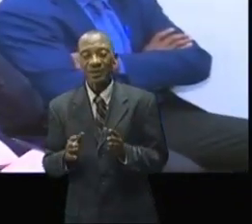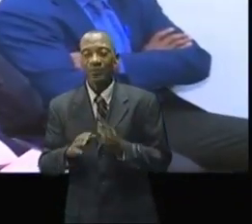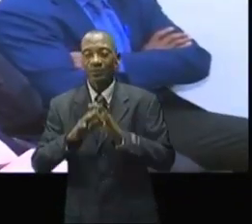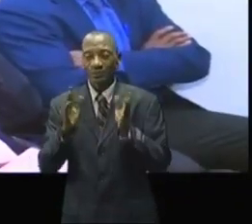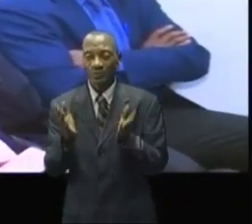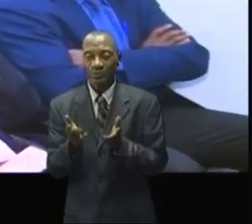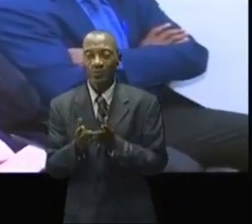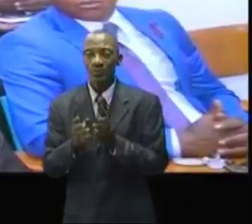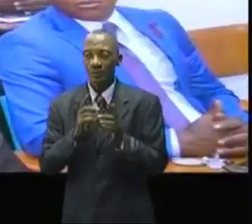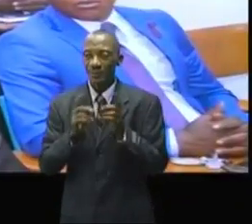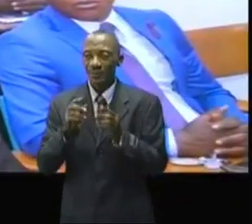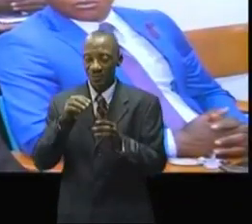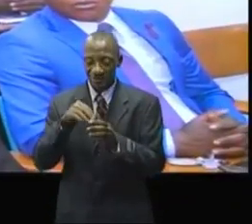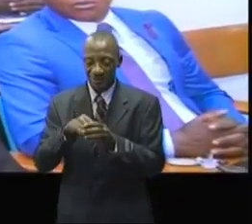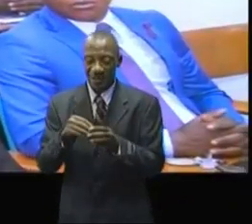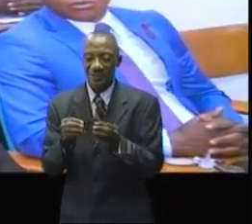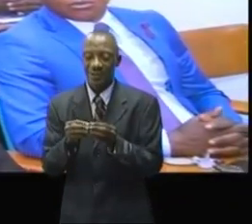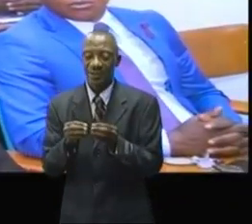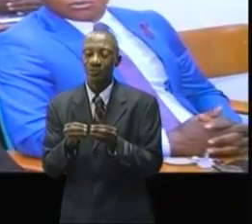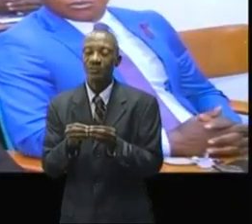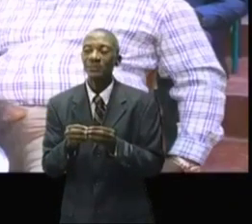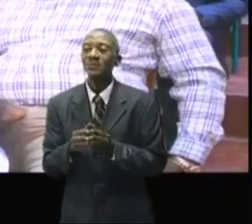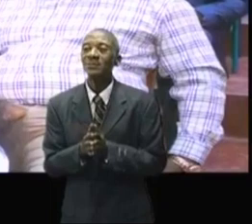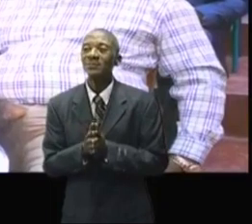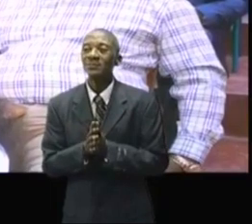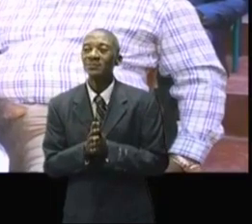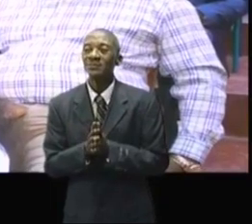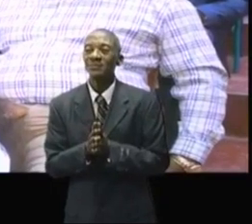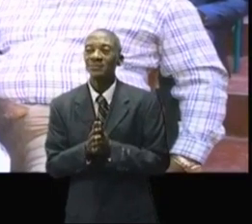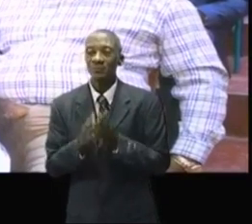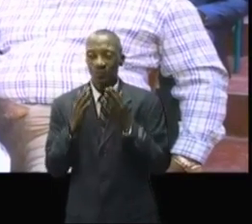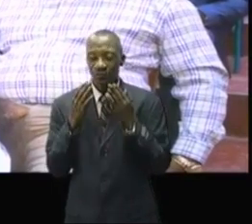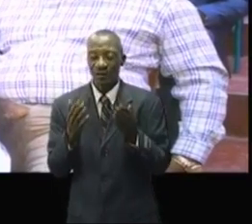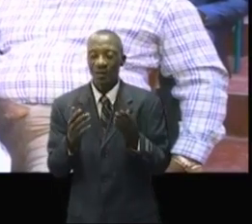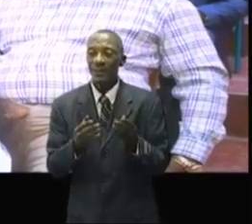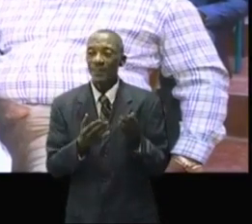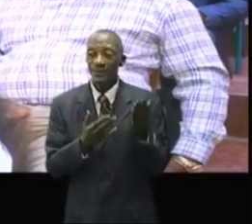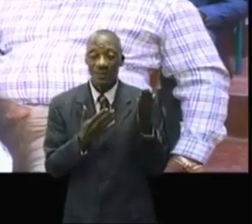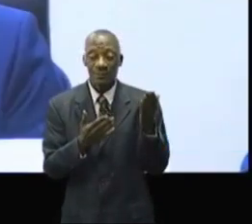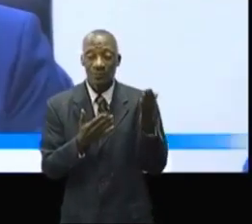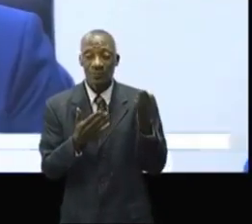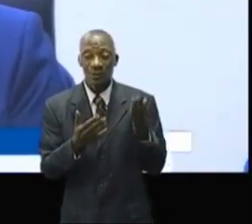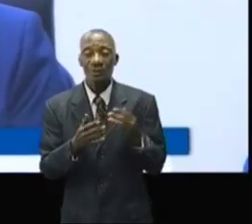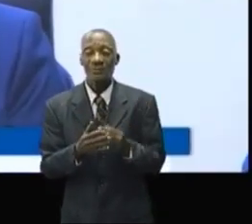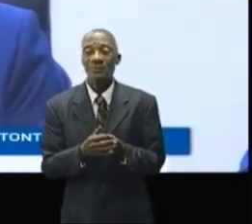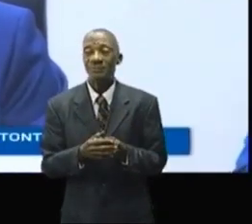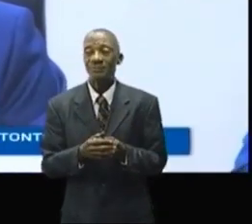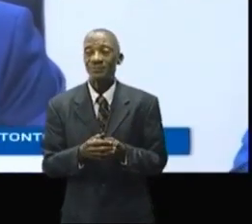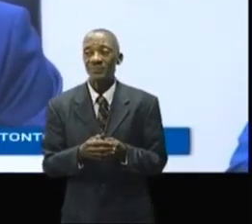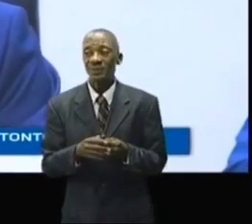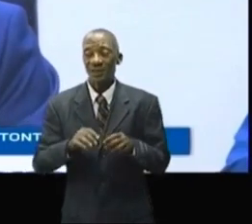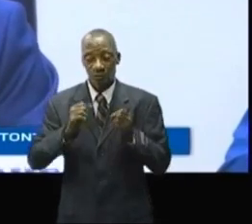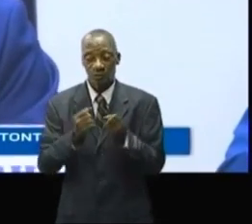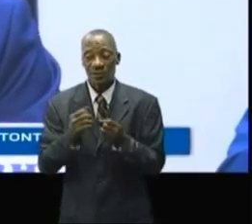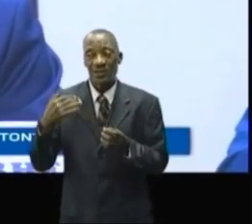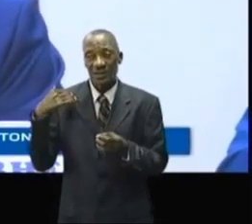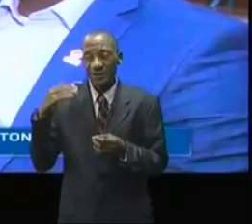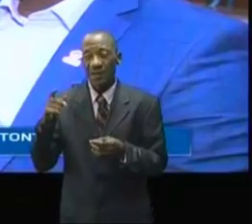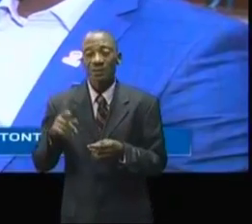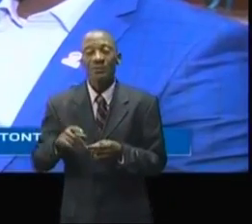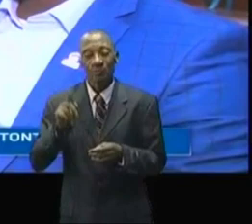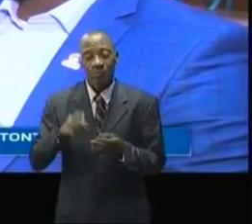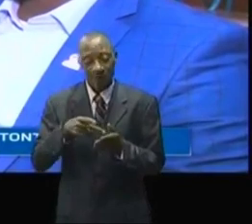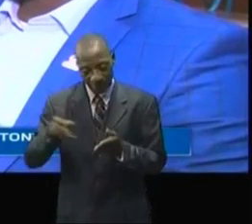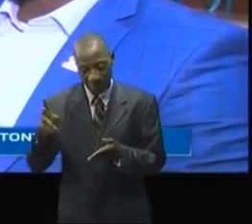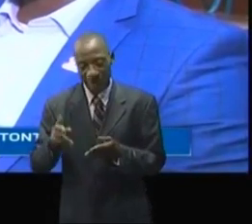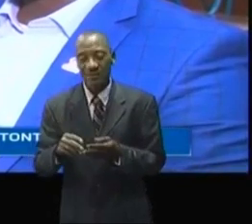travers RTL Money et M-Pesa. Le ministre des Ressources hydrauliques et électricité, Olivier Mwenze Mokaleng, veut faire de la régie des eaux, structure sous